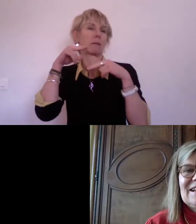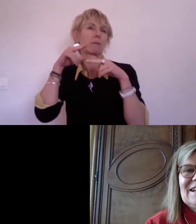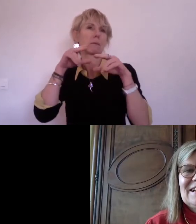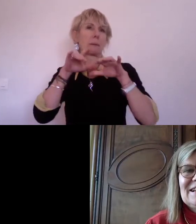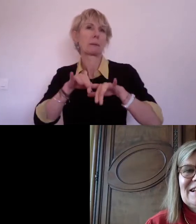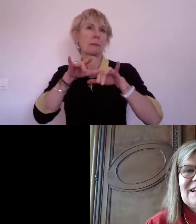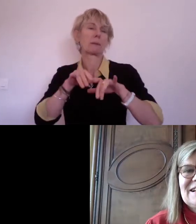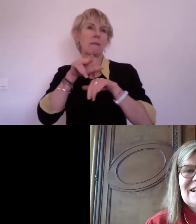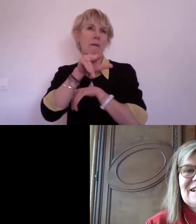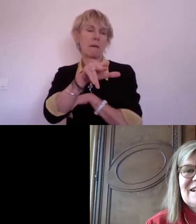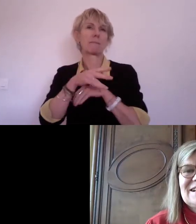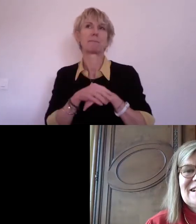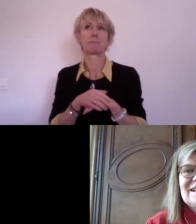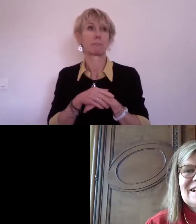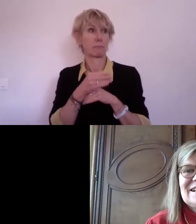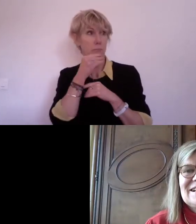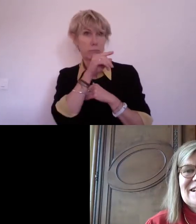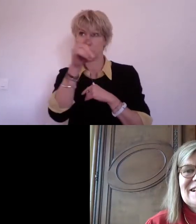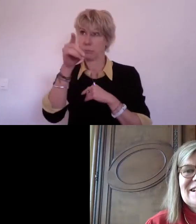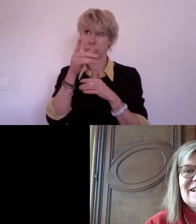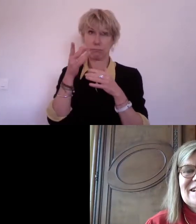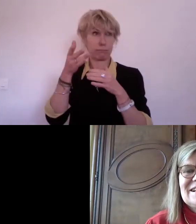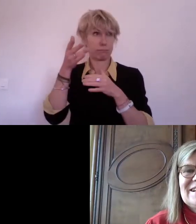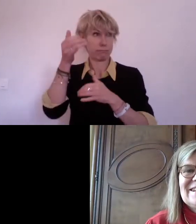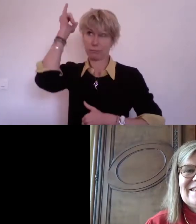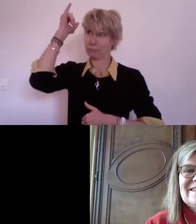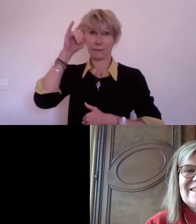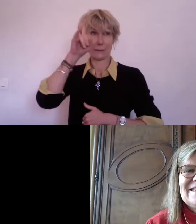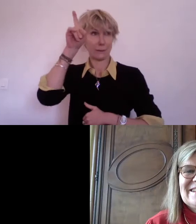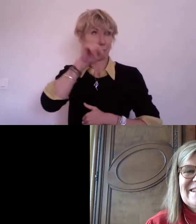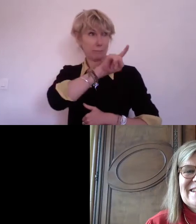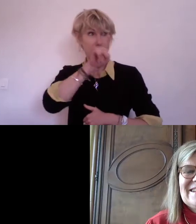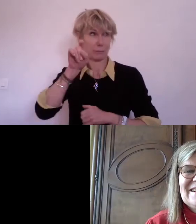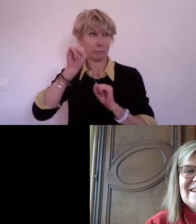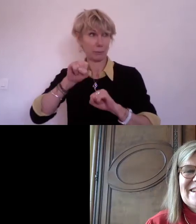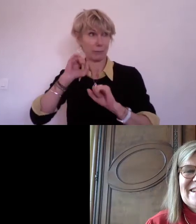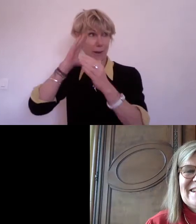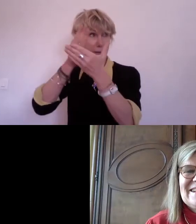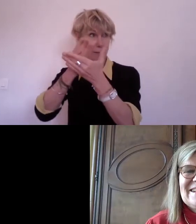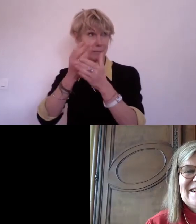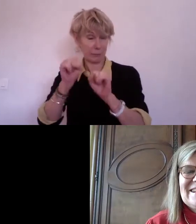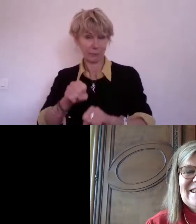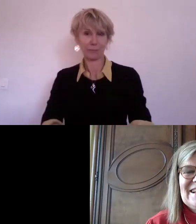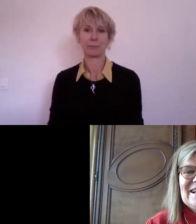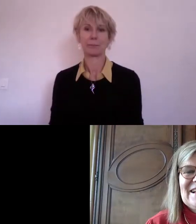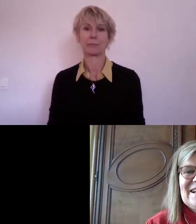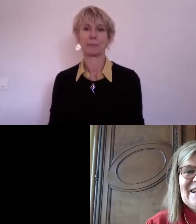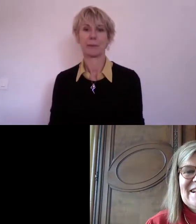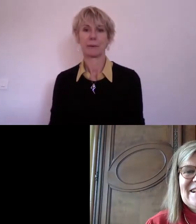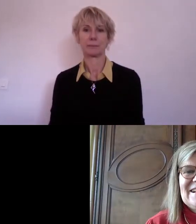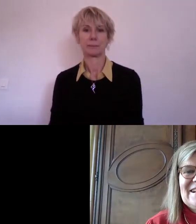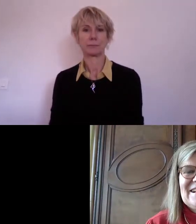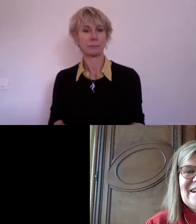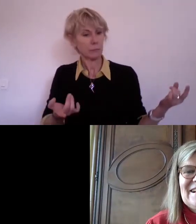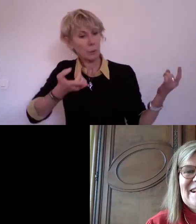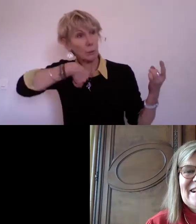de questions. N'hésitez pas si vous en avez. D'accord. On est à votre disposition. Voilà. Et nous, on poursuit donc